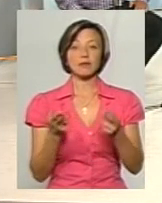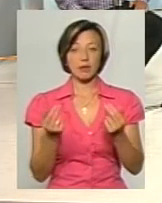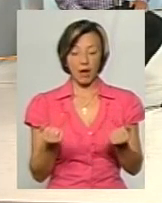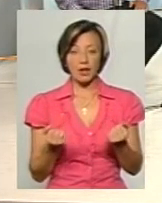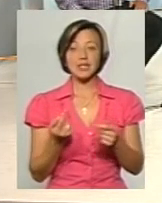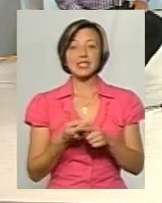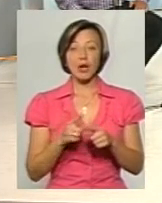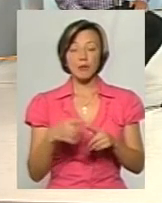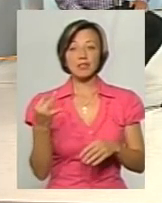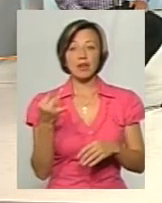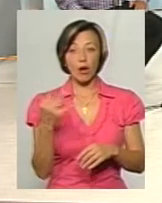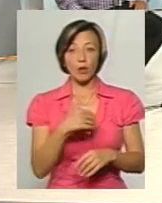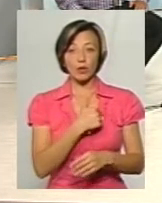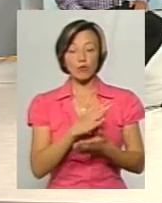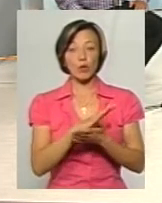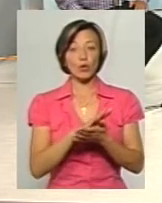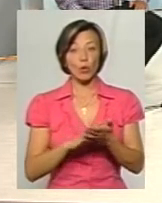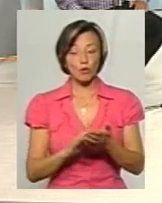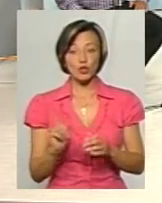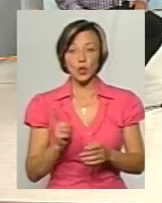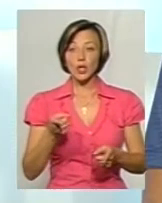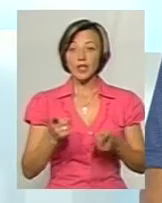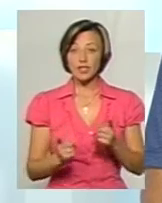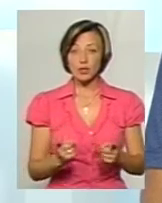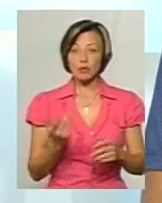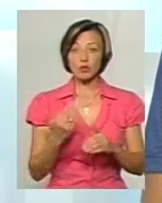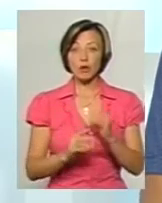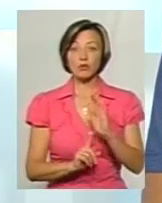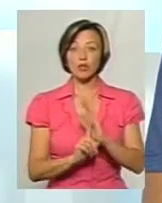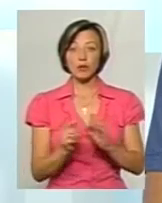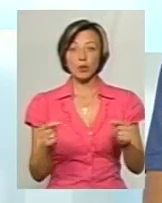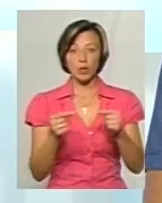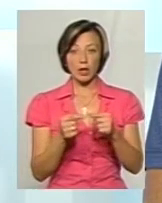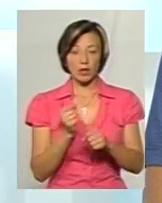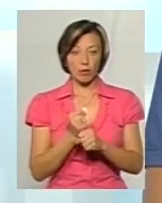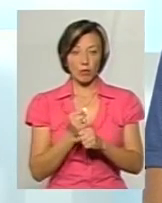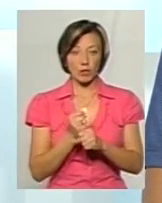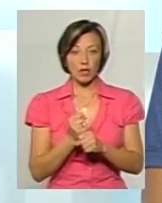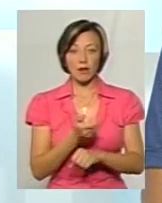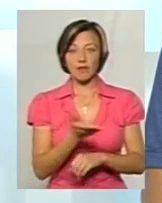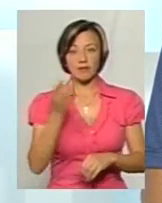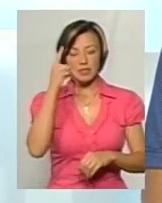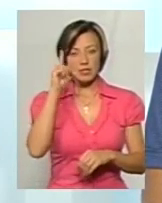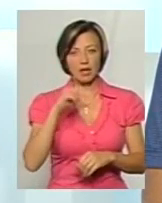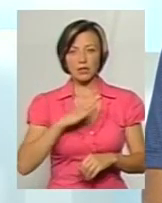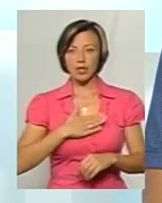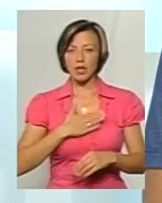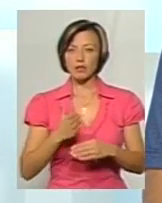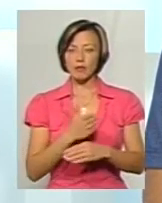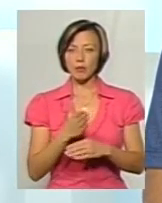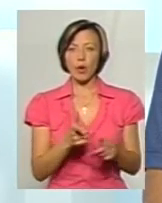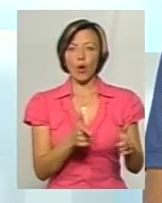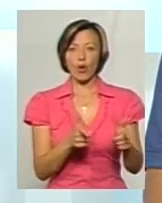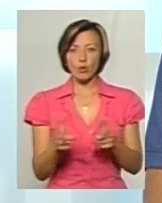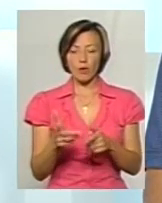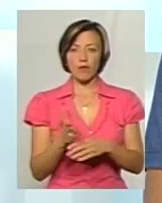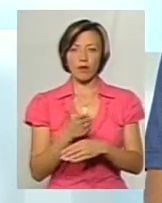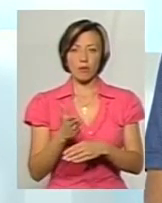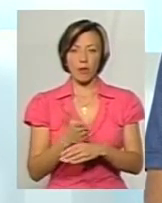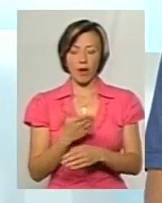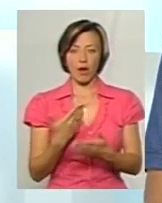От саме цікаво, це я хотів і продовжити, що дійсно вже почалася конкретна робота. Ви знаєте, наші виробництва готові